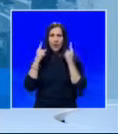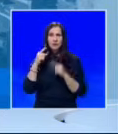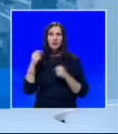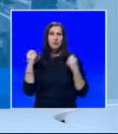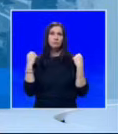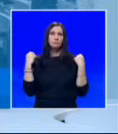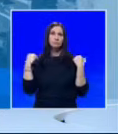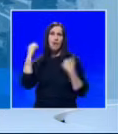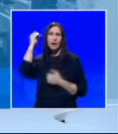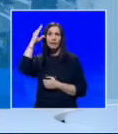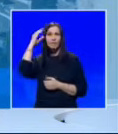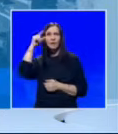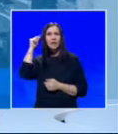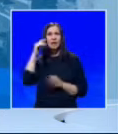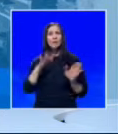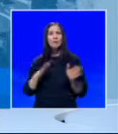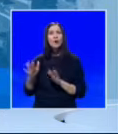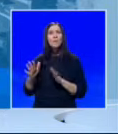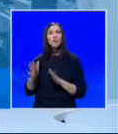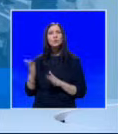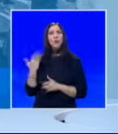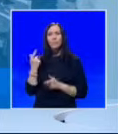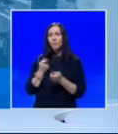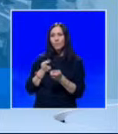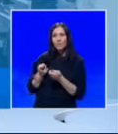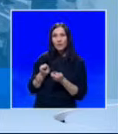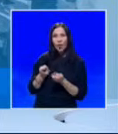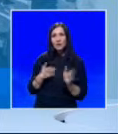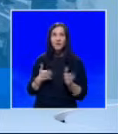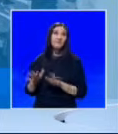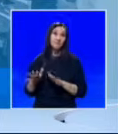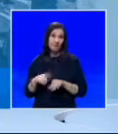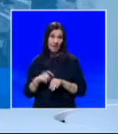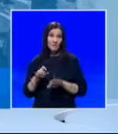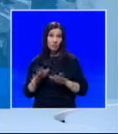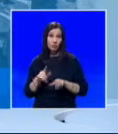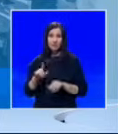академик Денков, че някои от фигурите може би било провокация към тях? Да, вероятно са неприемливи.